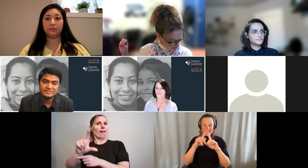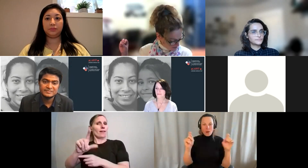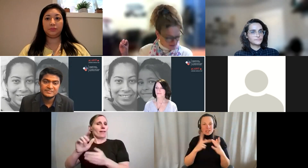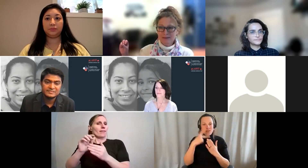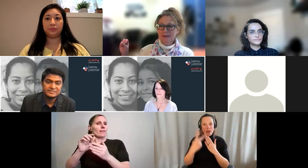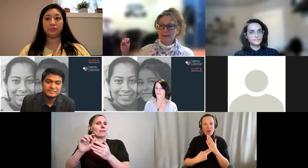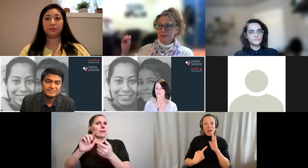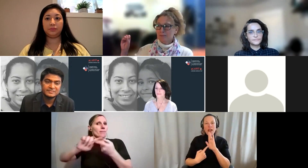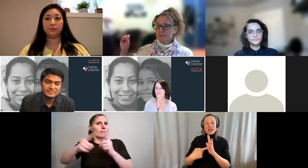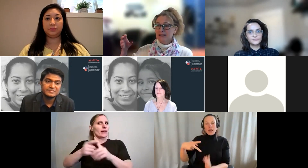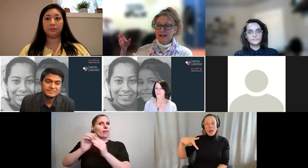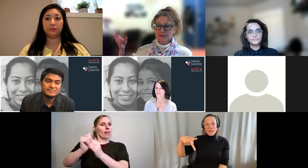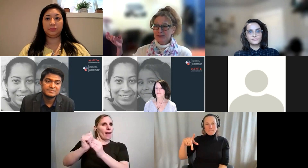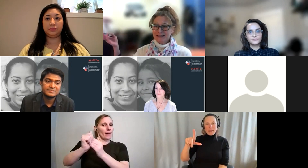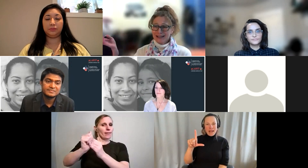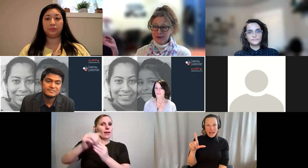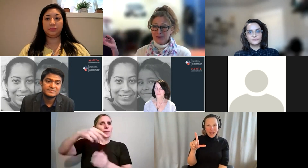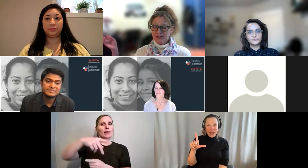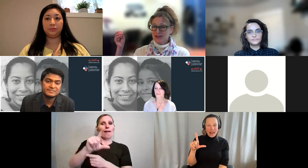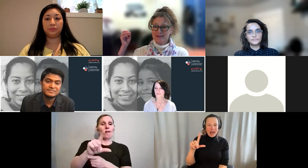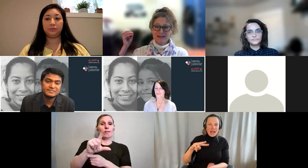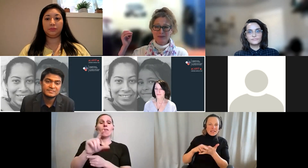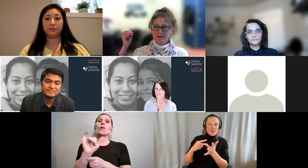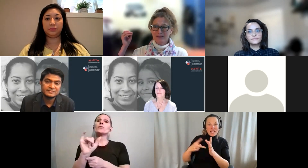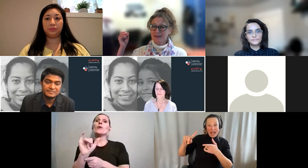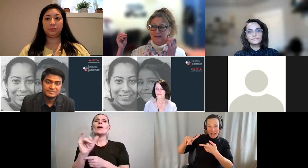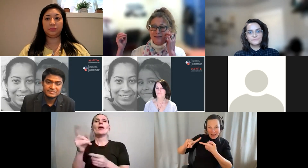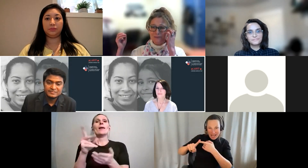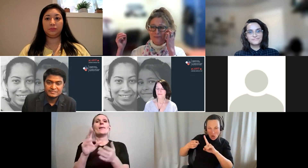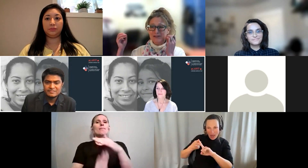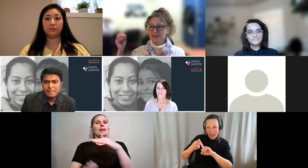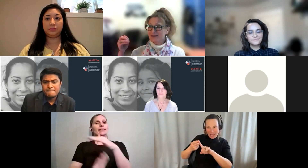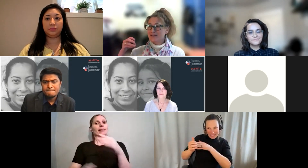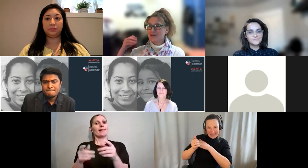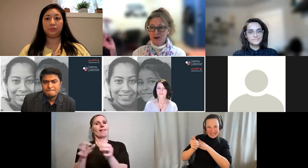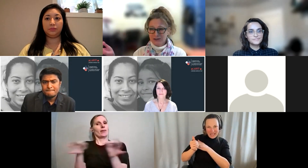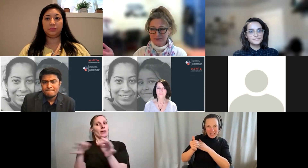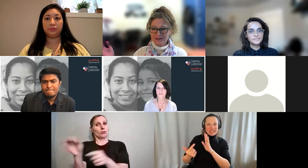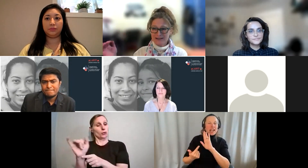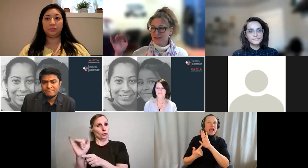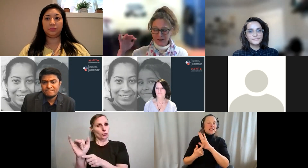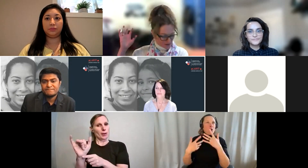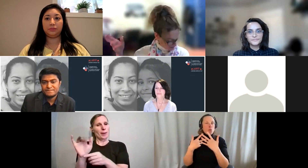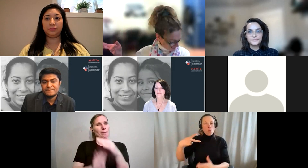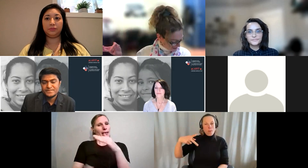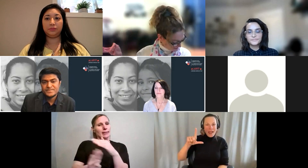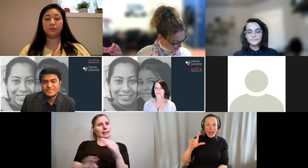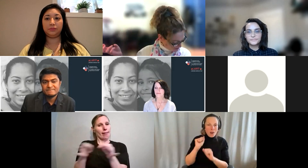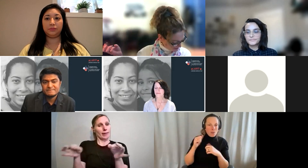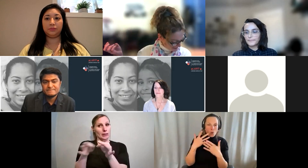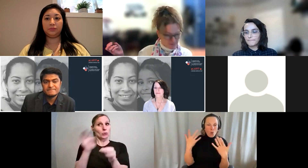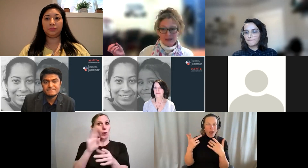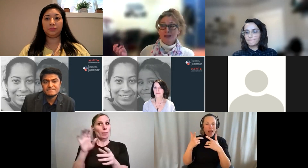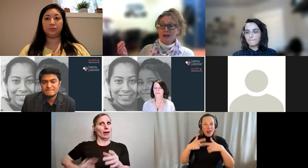ou dirigé par les pairs ou les homologues PL pour langage pur, c'est bénéfique pour nous tous. Un